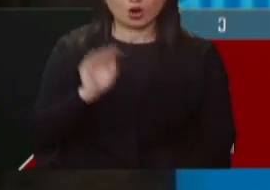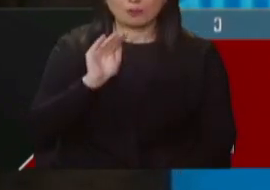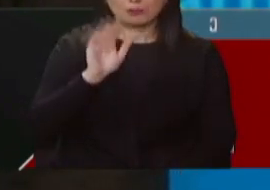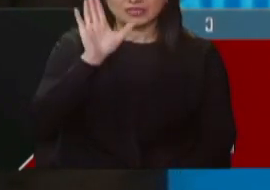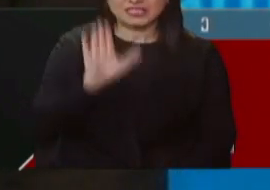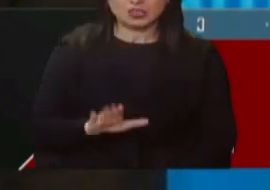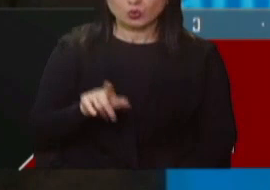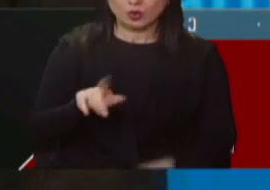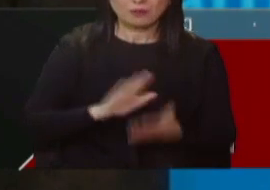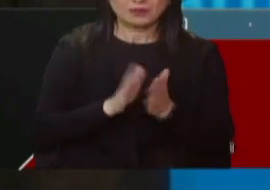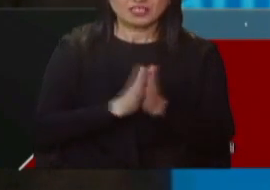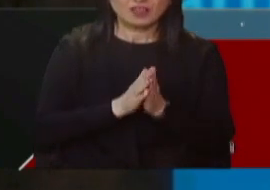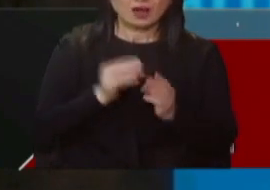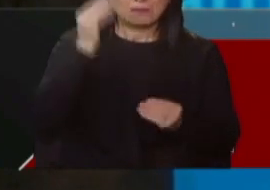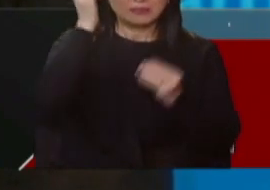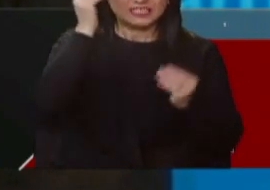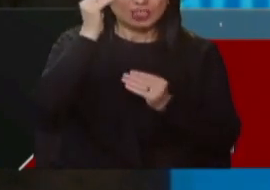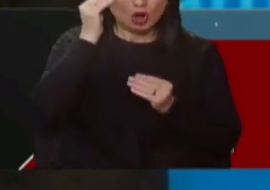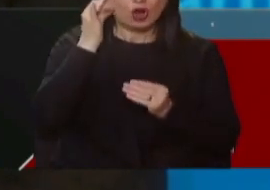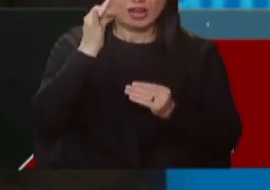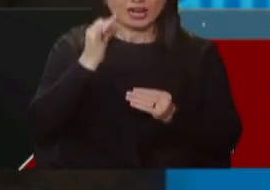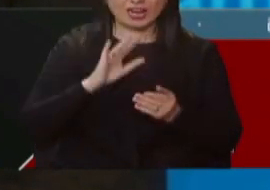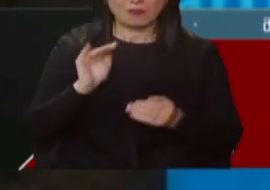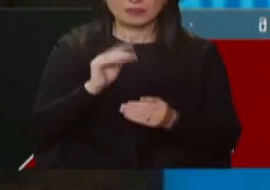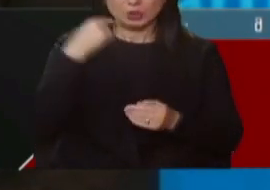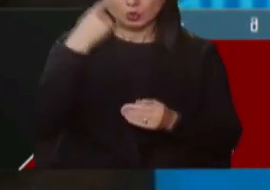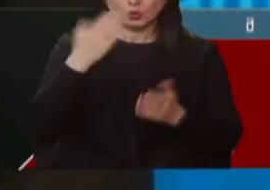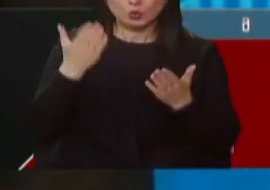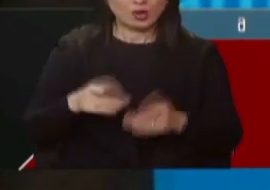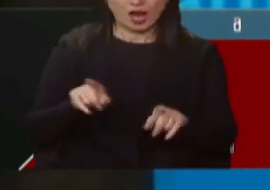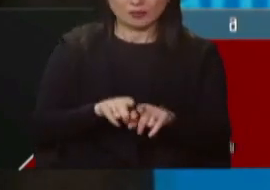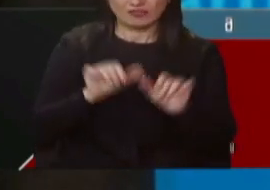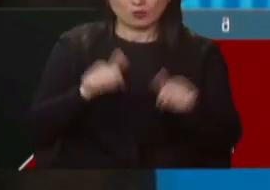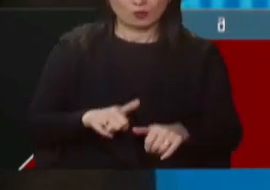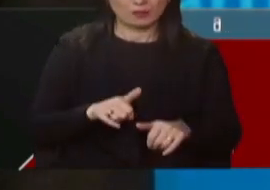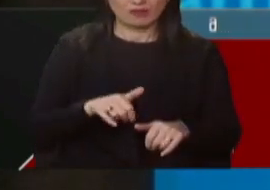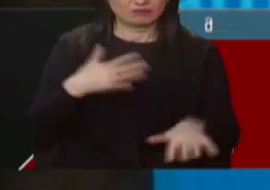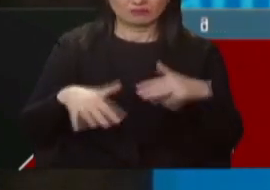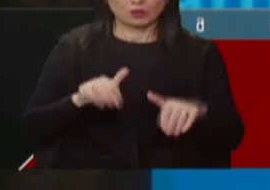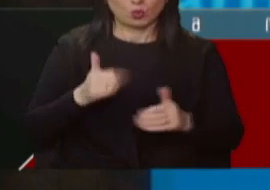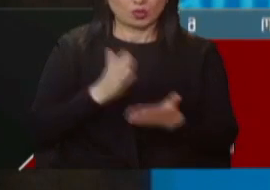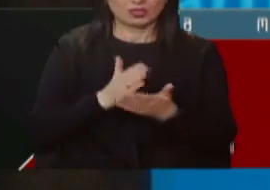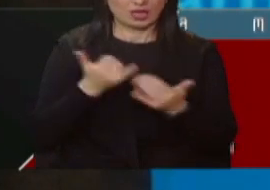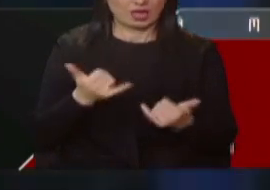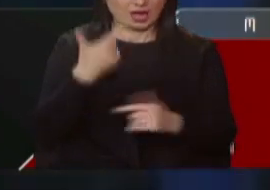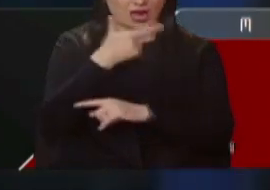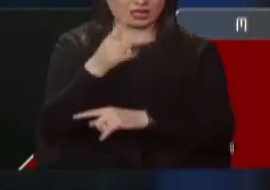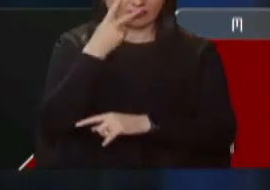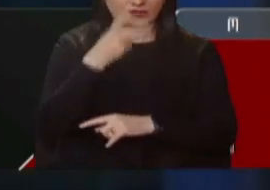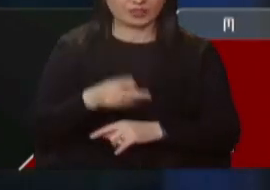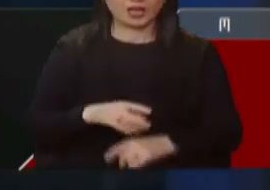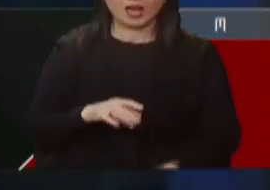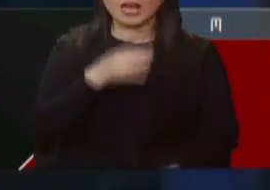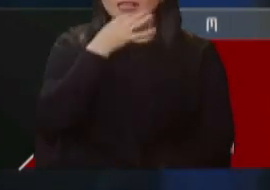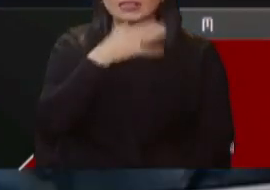ისეთ მდგომარეობაში, ფიზიკურადაც და ფსიქოლოგიურადაც არ იყოს ისეთი დაუძლურებული, როგორც ჩვენ ვიხილეთ კადრებში. Იმაზე,